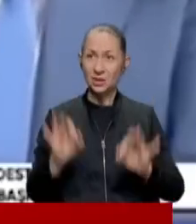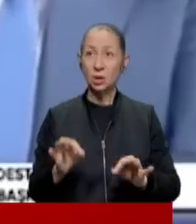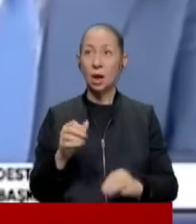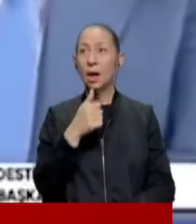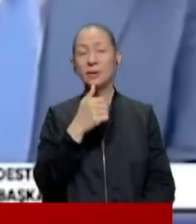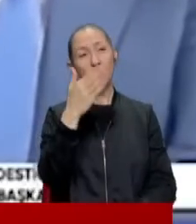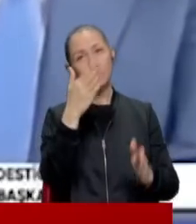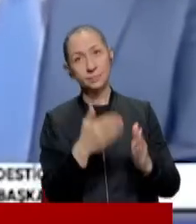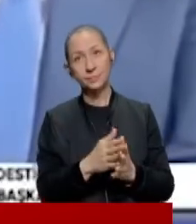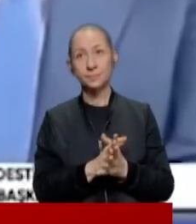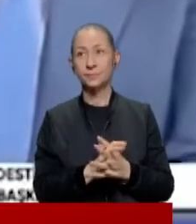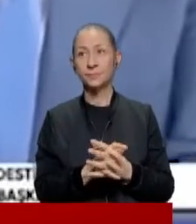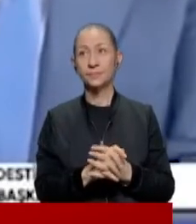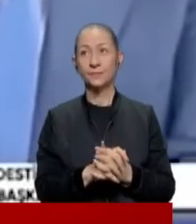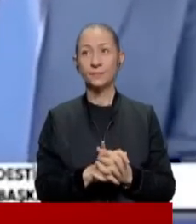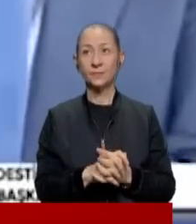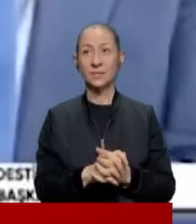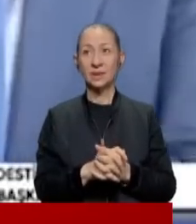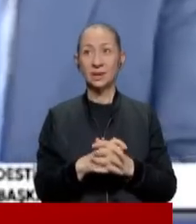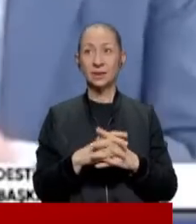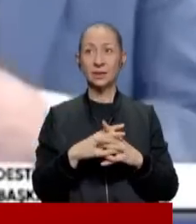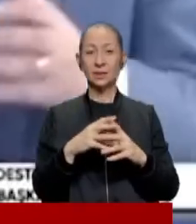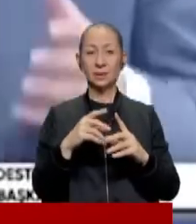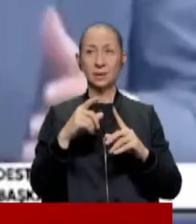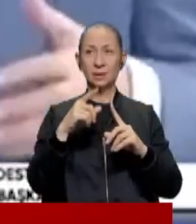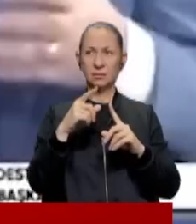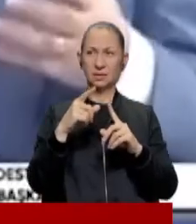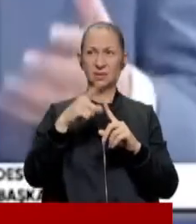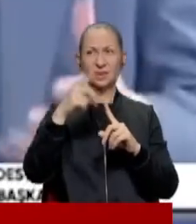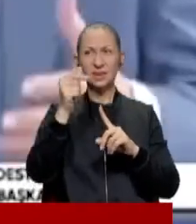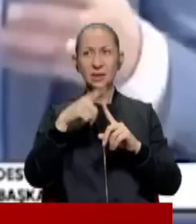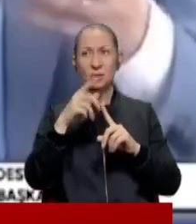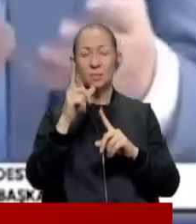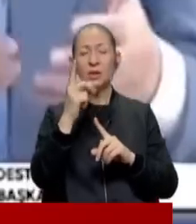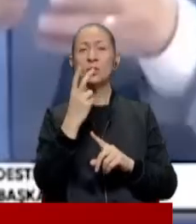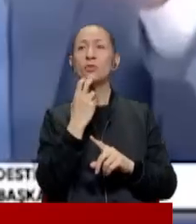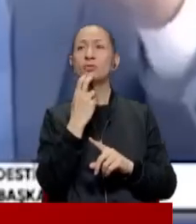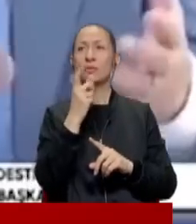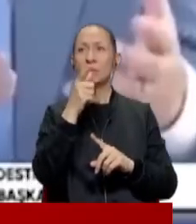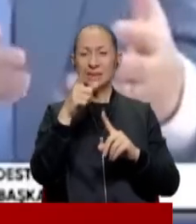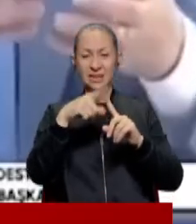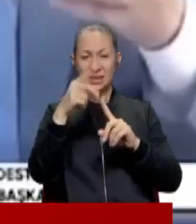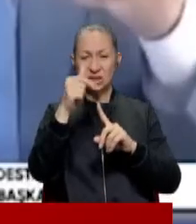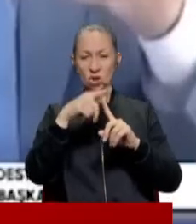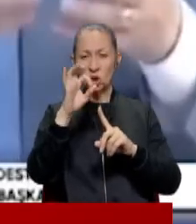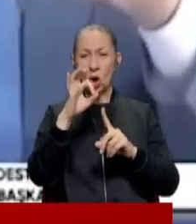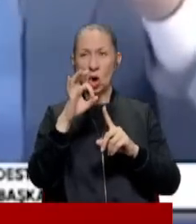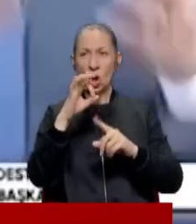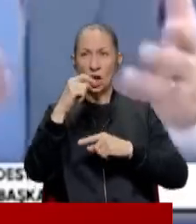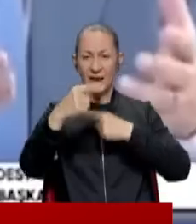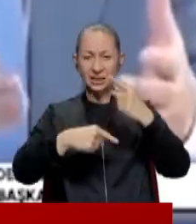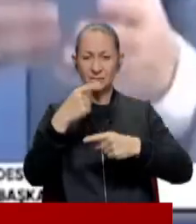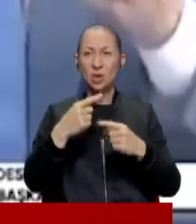adam Tito artığı Yani bir boslavya'da biliyorsun bir titoloji mi vardı bir